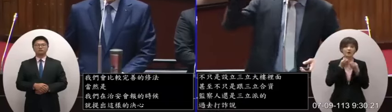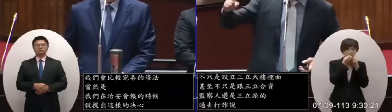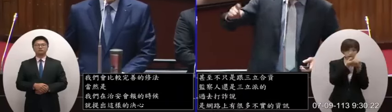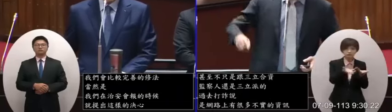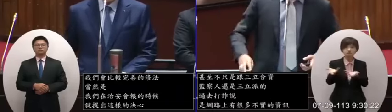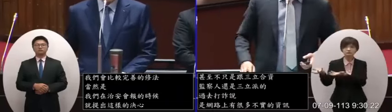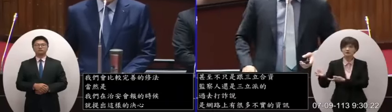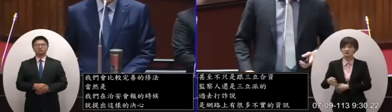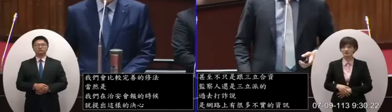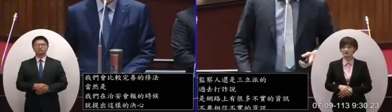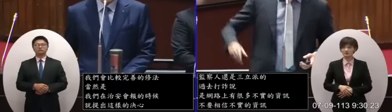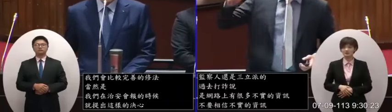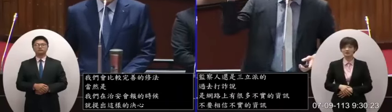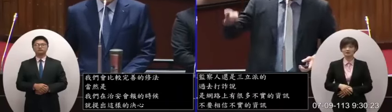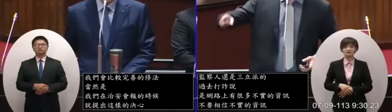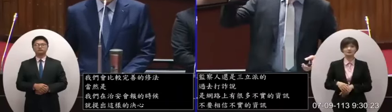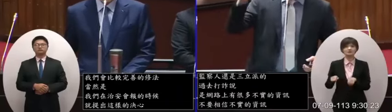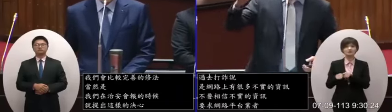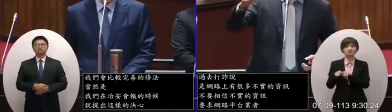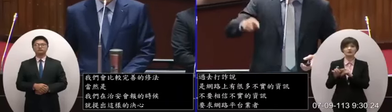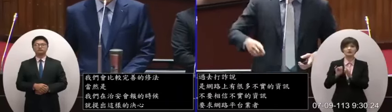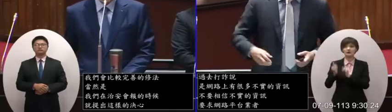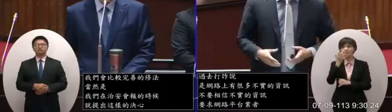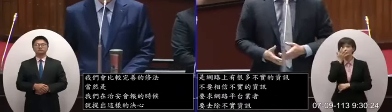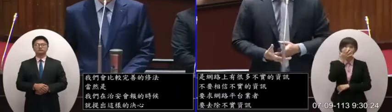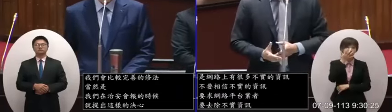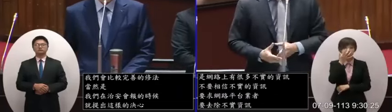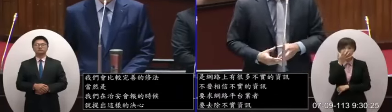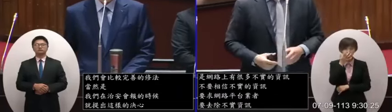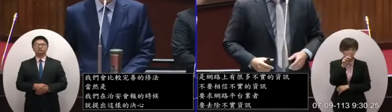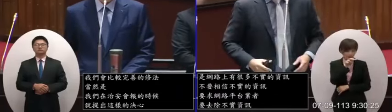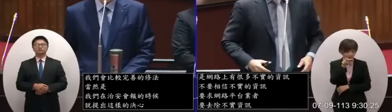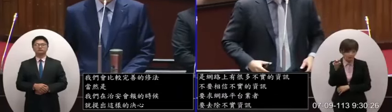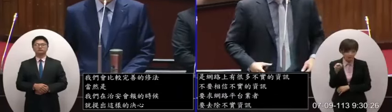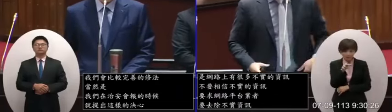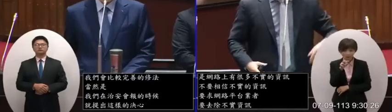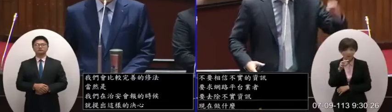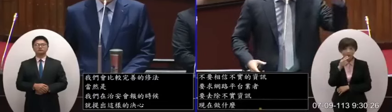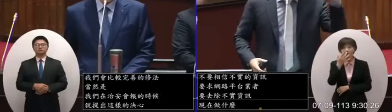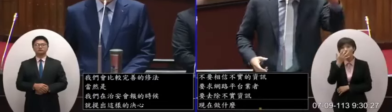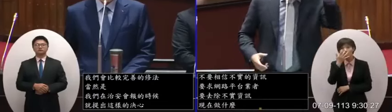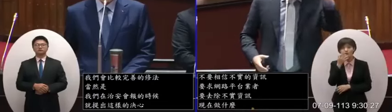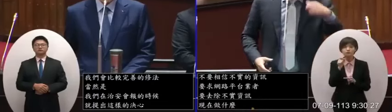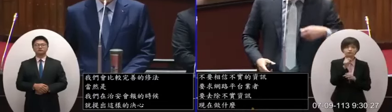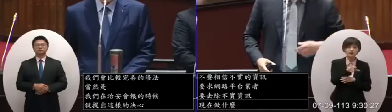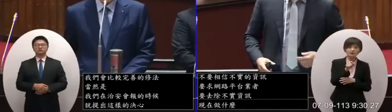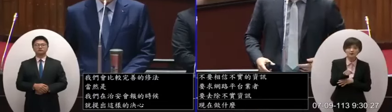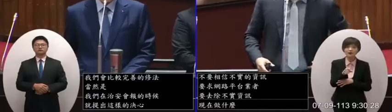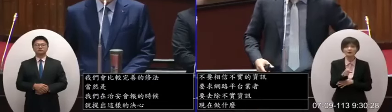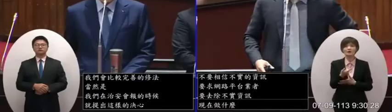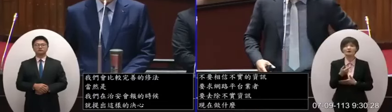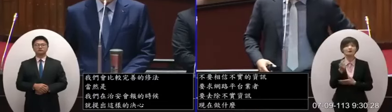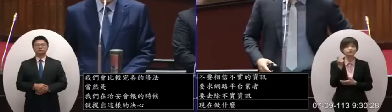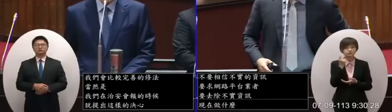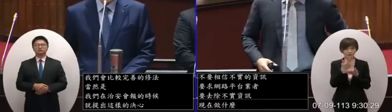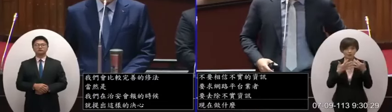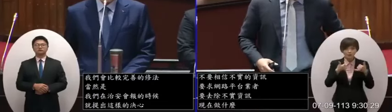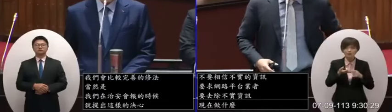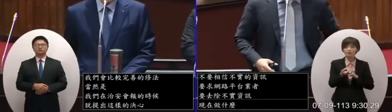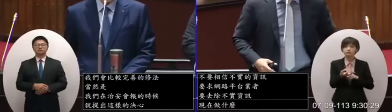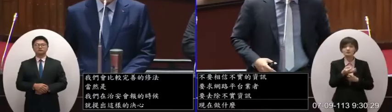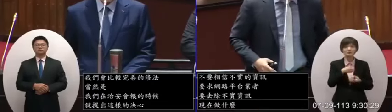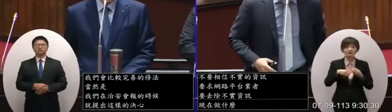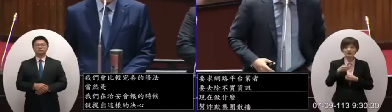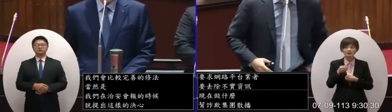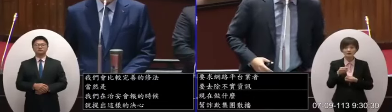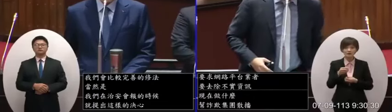的社会大众去买那些垃圾的虚拟货币，不法获利20几亿的，竟然是领得